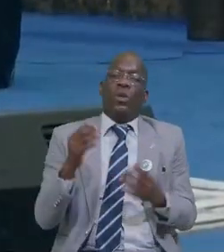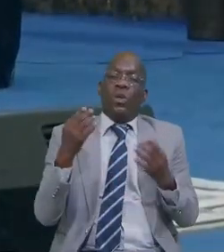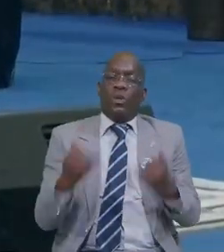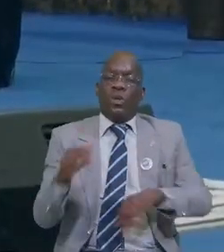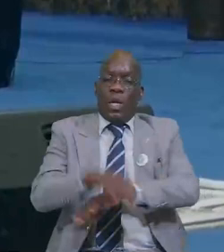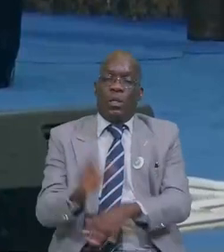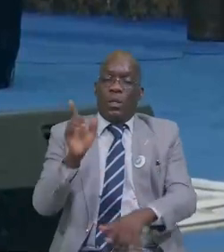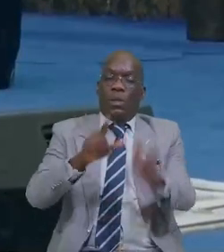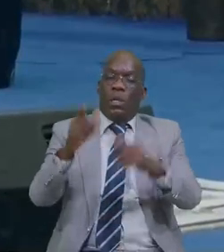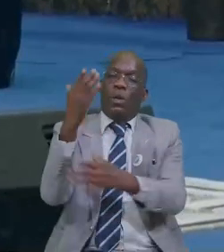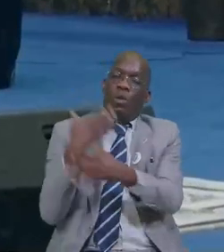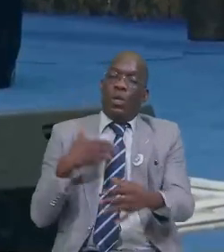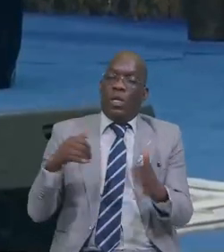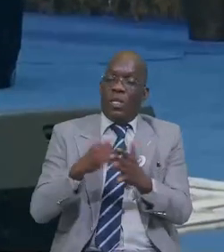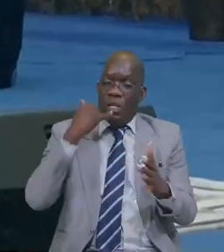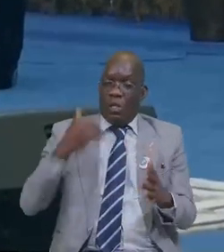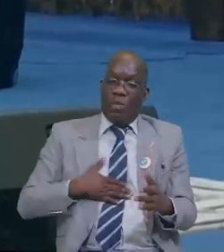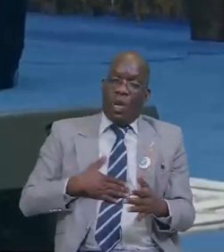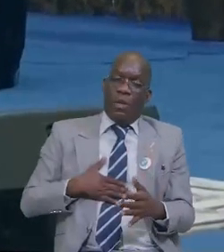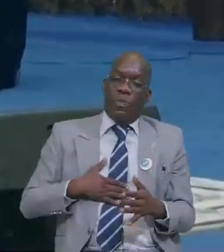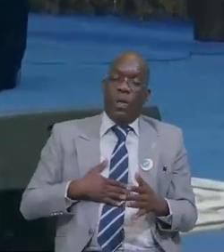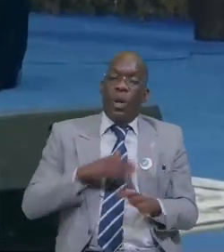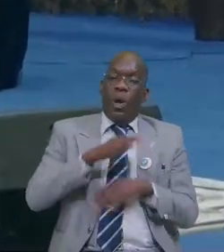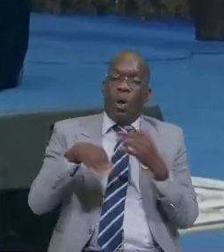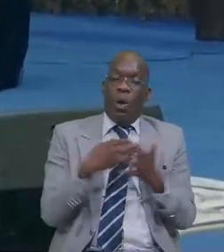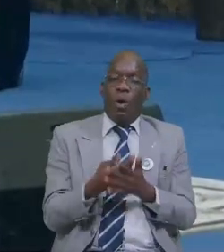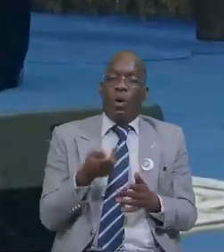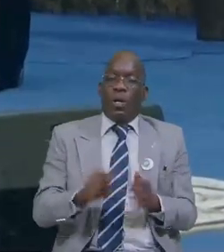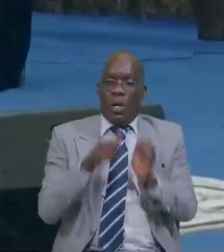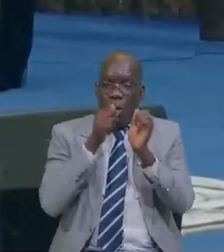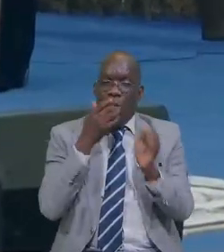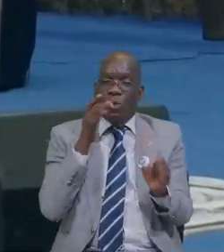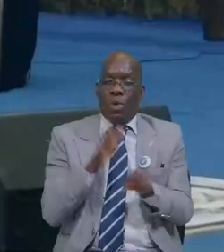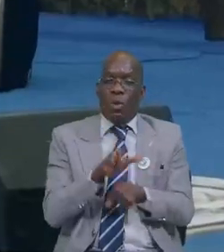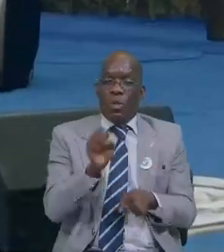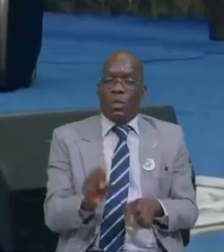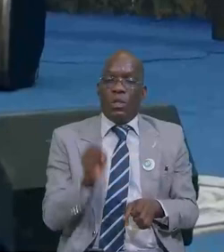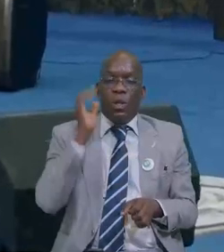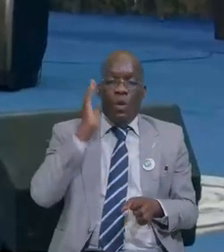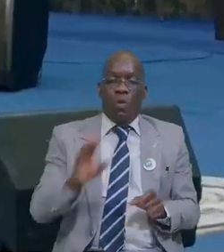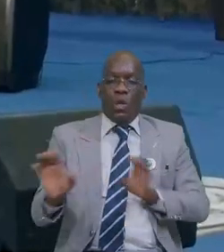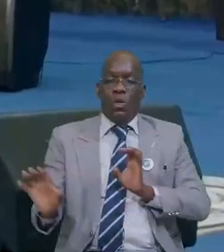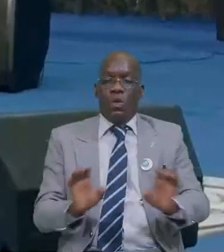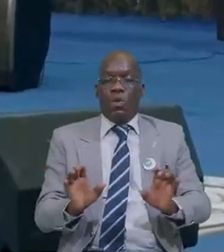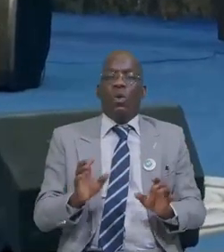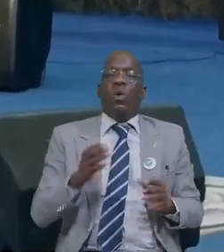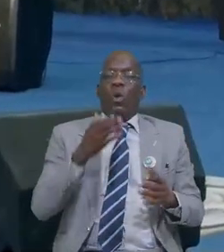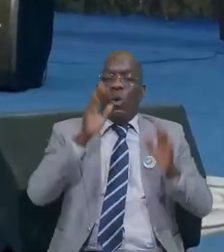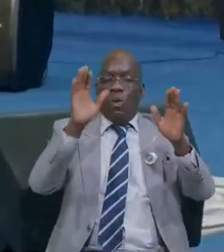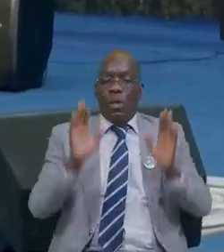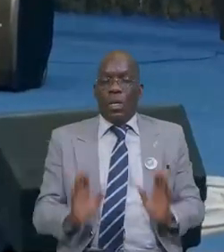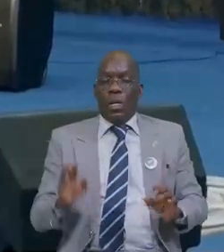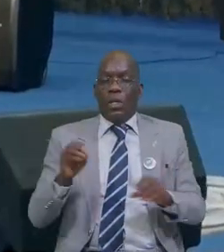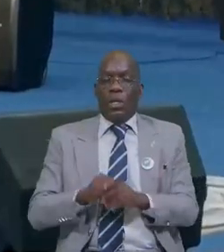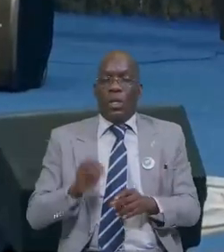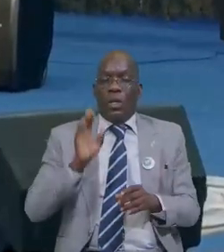moi. C'est pour moi. Et toutes ces promesses vont accomplir des prodiges dans ta